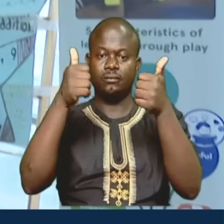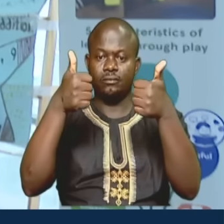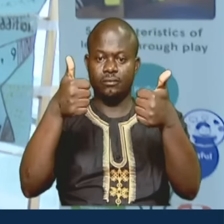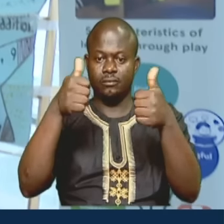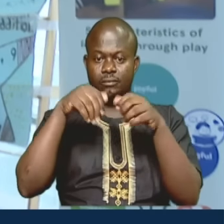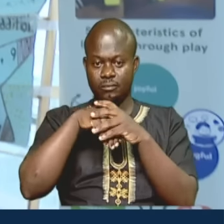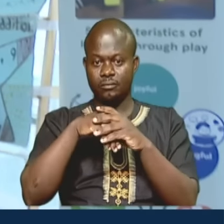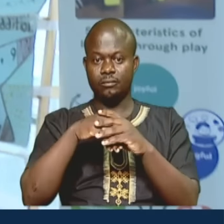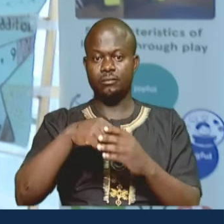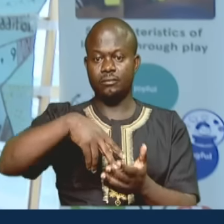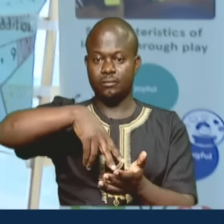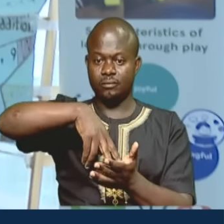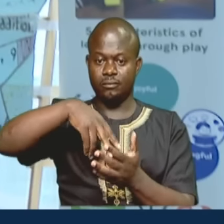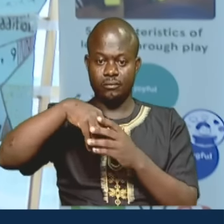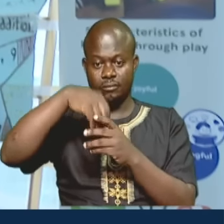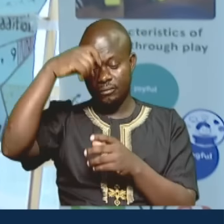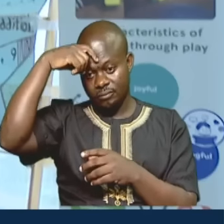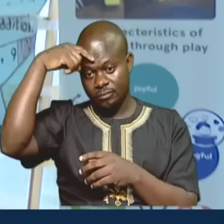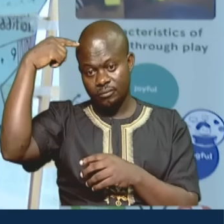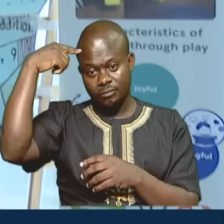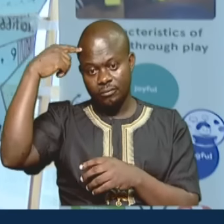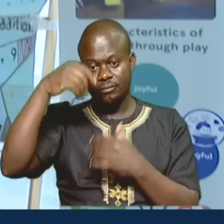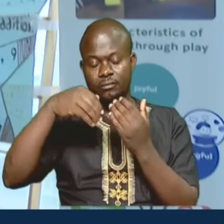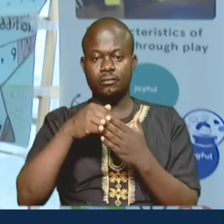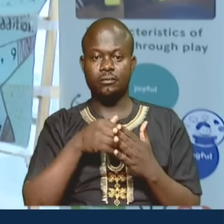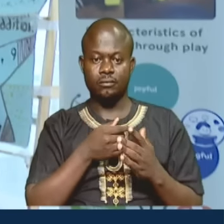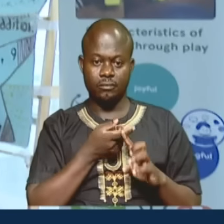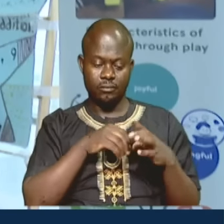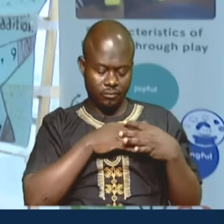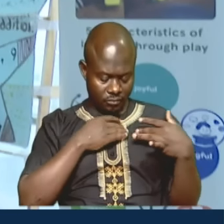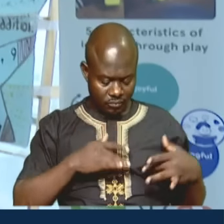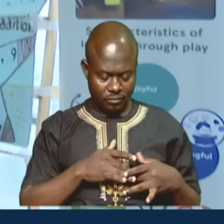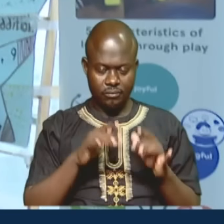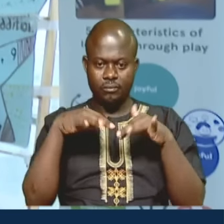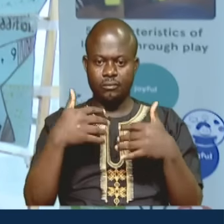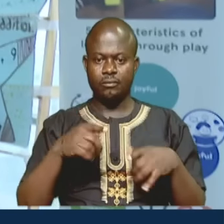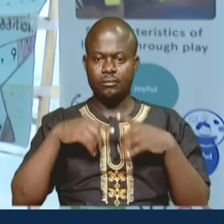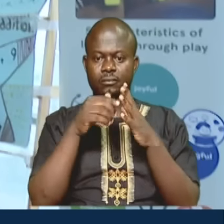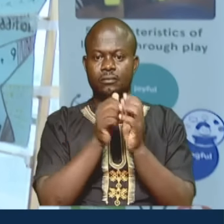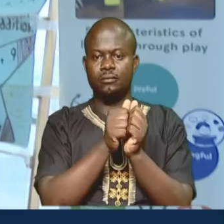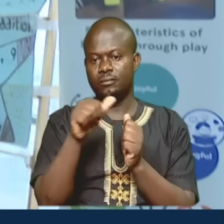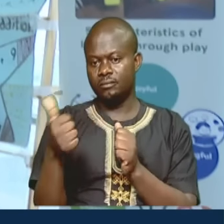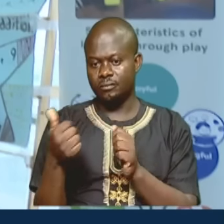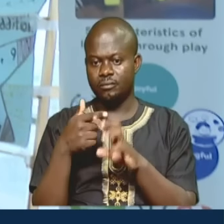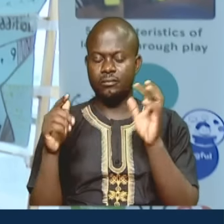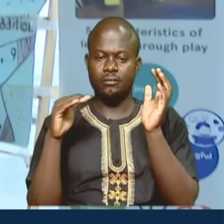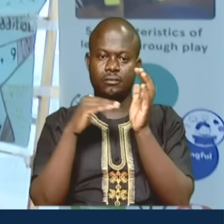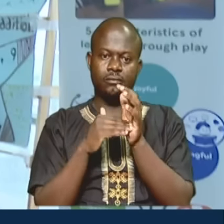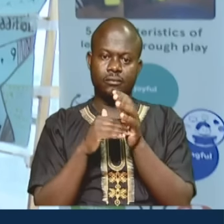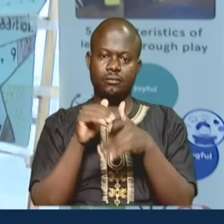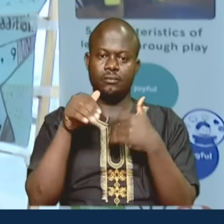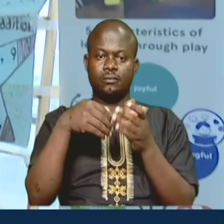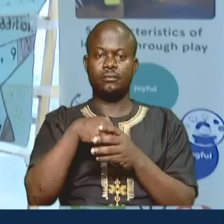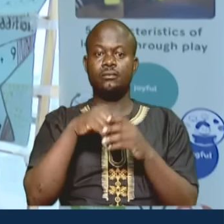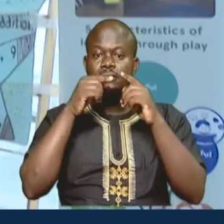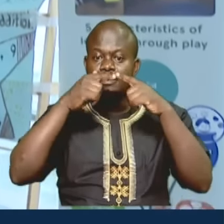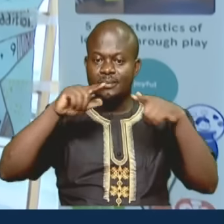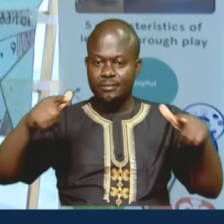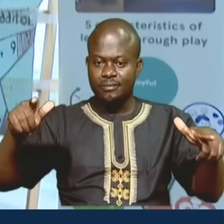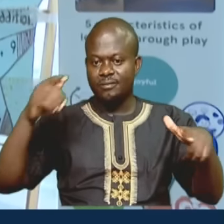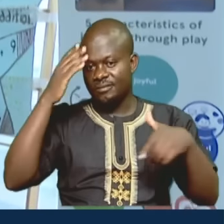haba mu gihagararo mu bwenge mu mba mutima uko babana abana nabandi ariko nanone no mu rurimi kugira